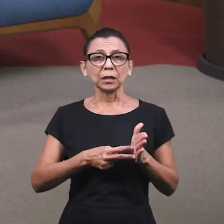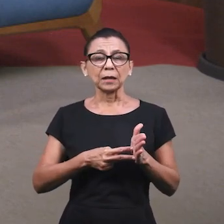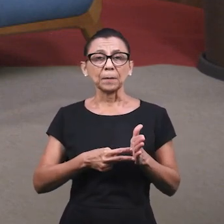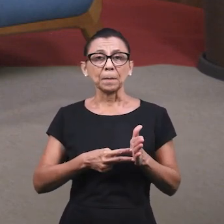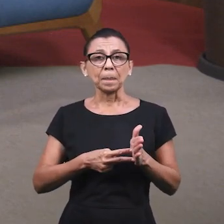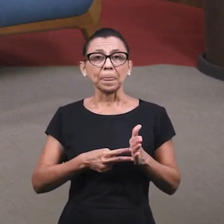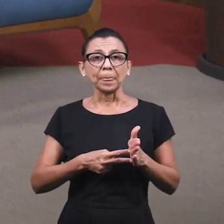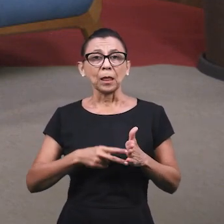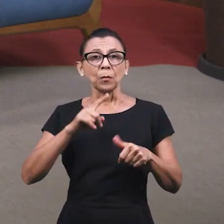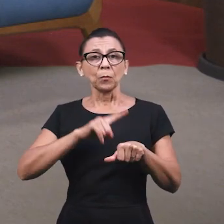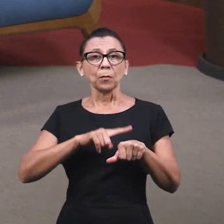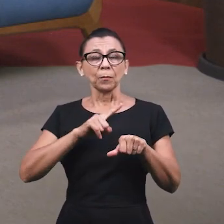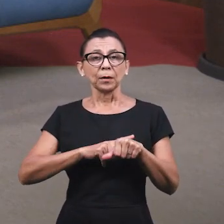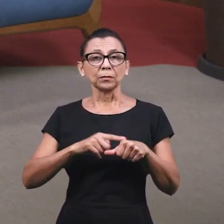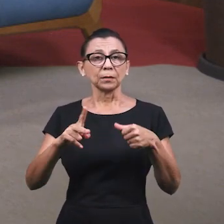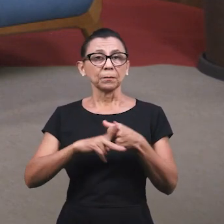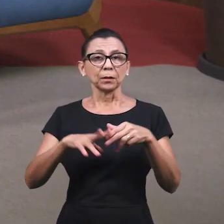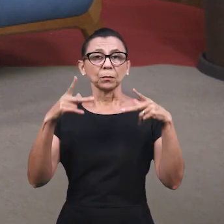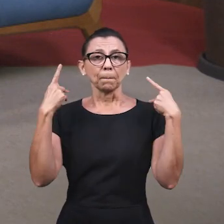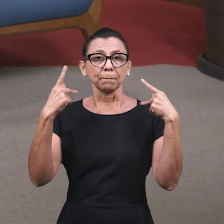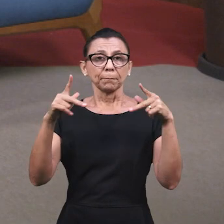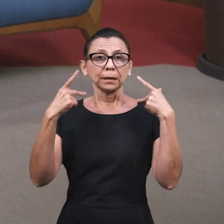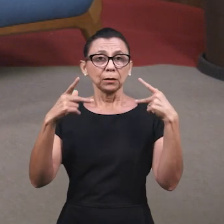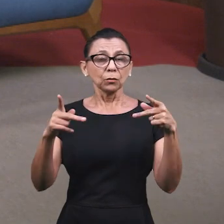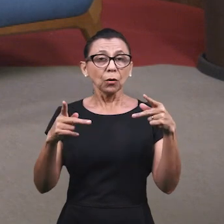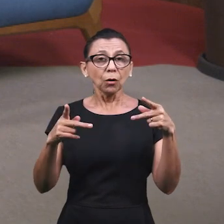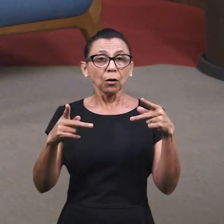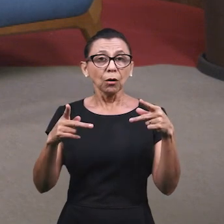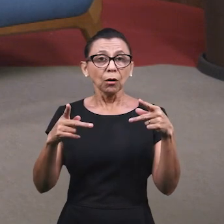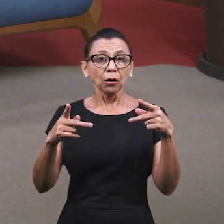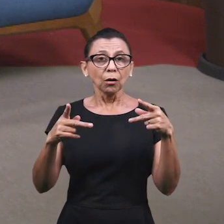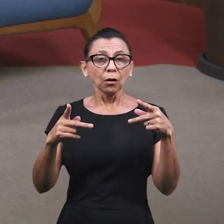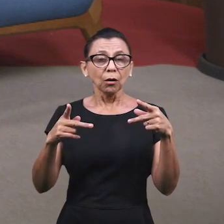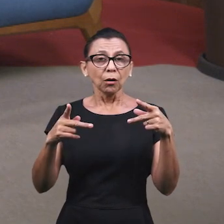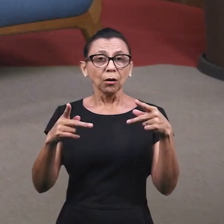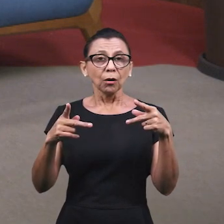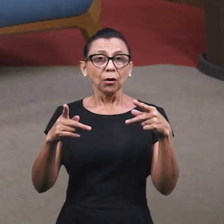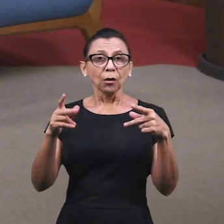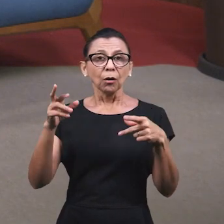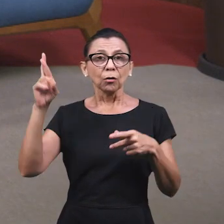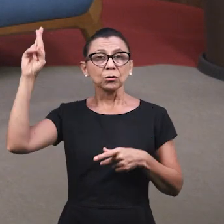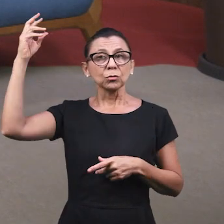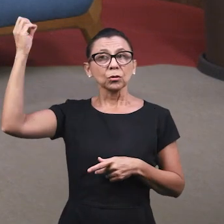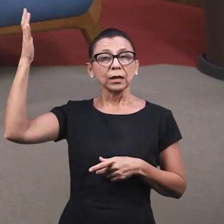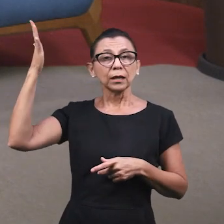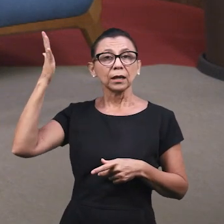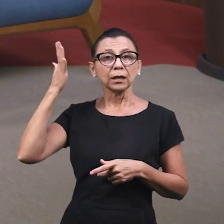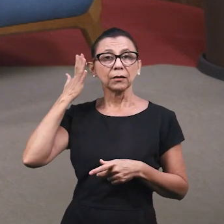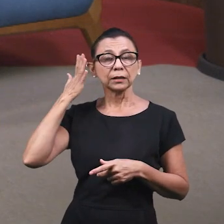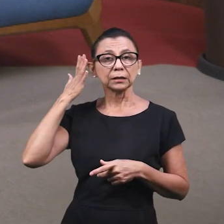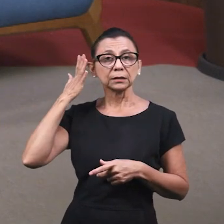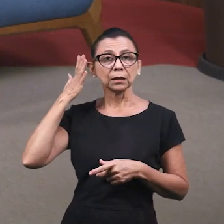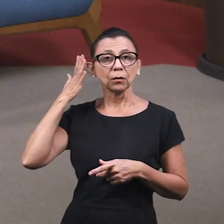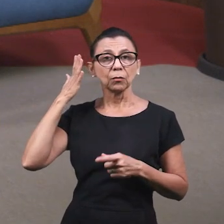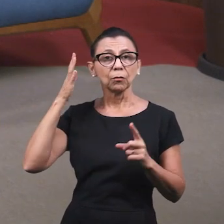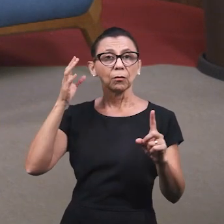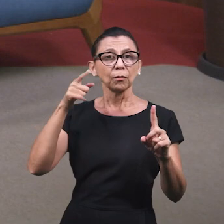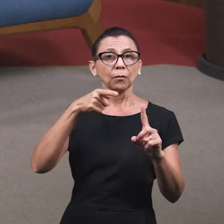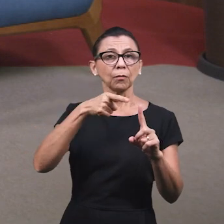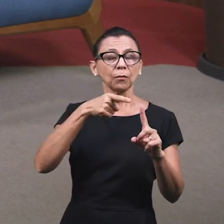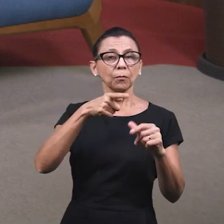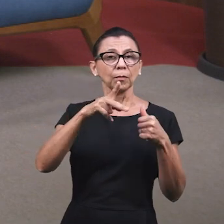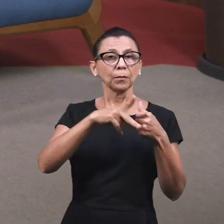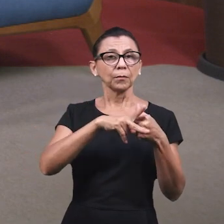son message était le message plus simple. Jésus est mort, mais il est ressuscité, et